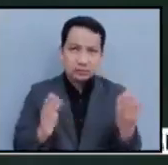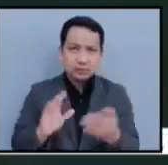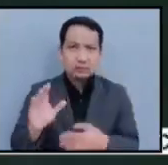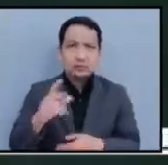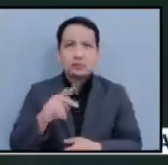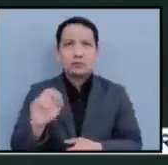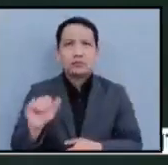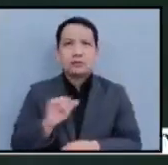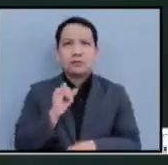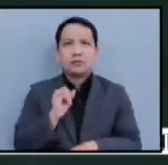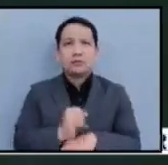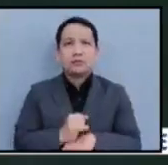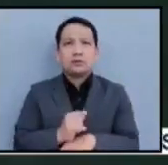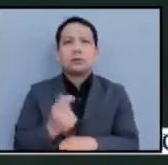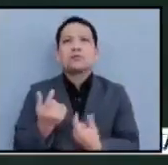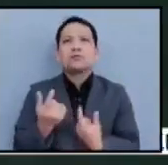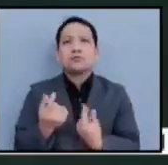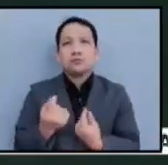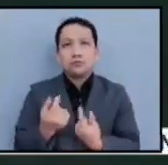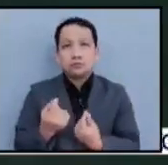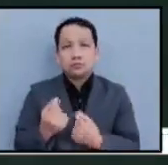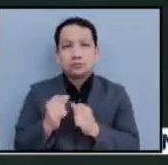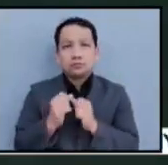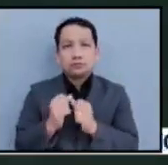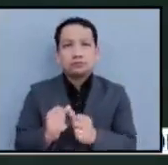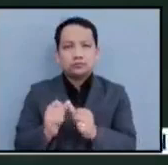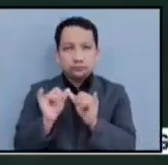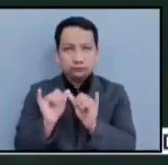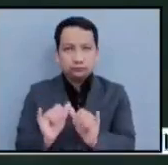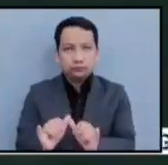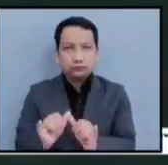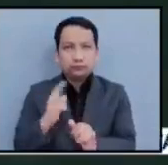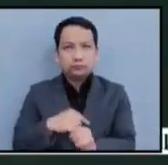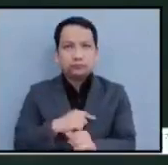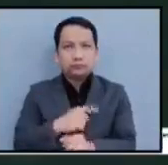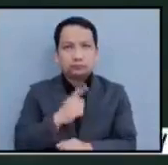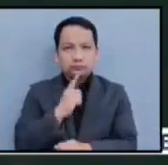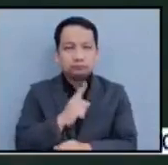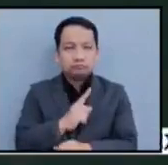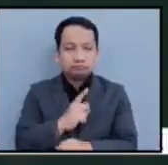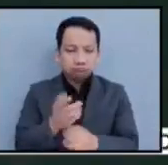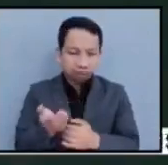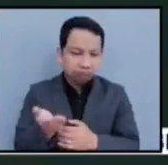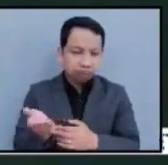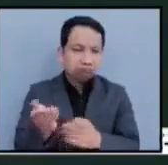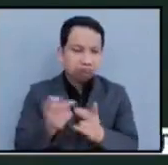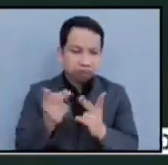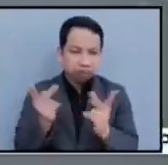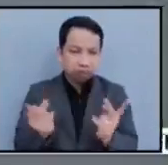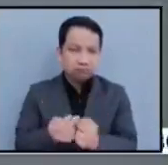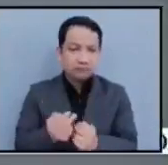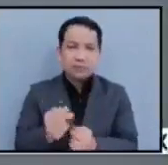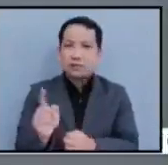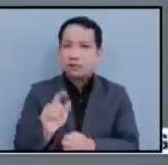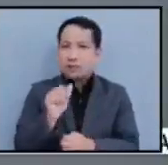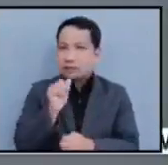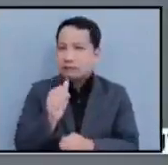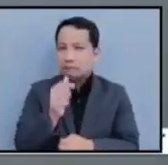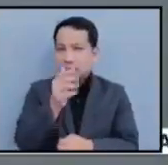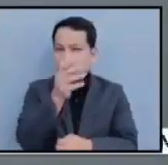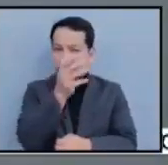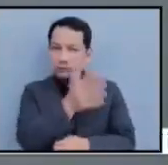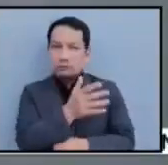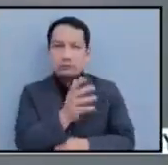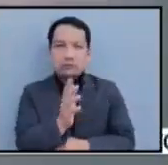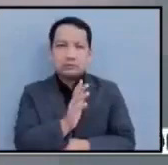to actively maintain our posts there, our positions, and we should not be intimidated. Pinunto rin ni